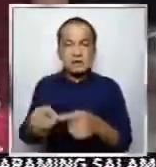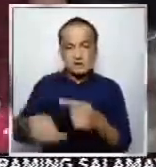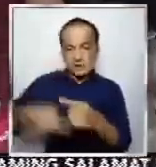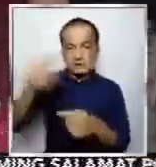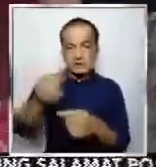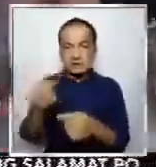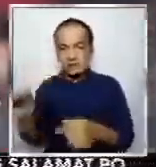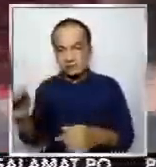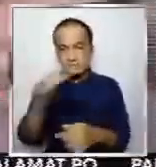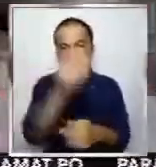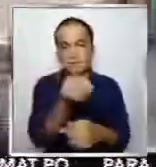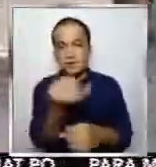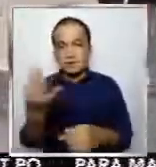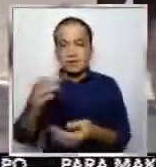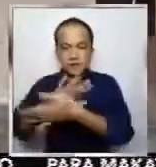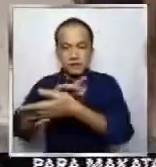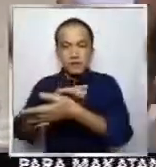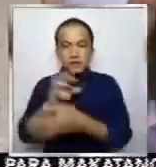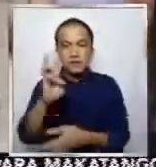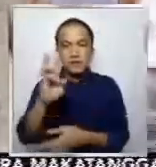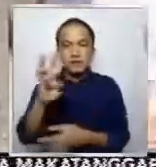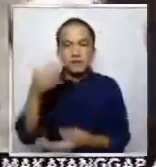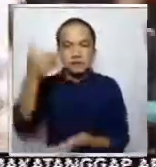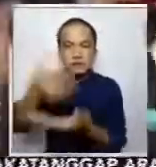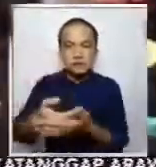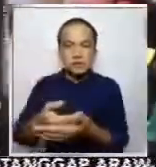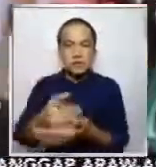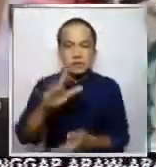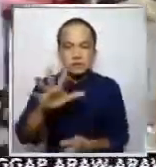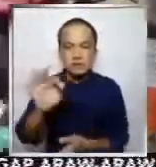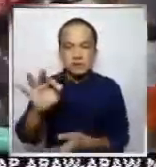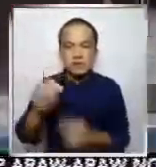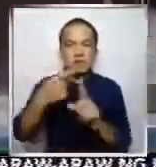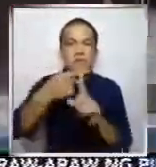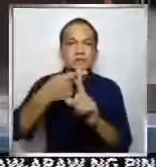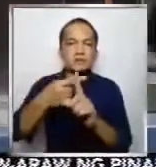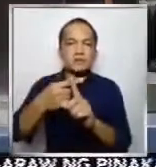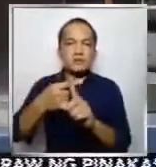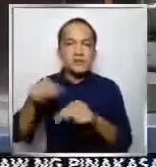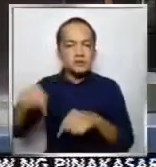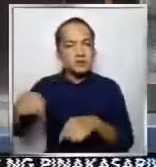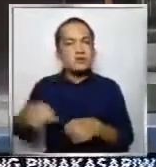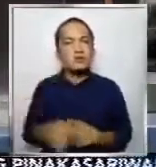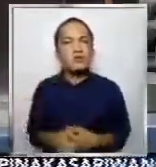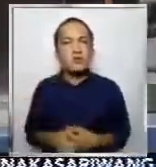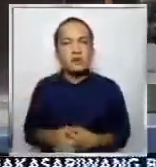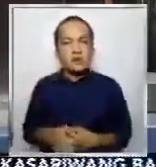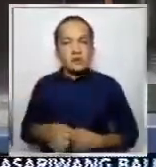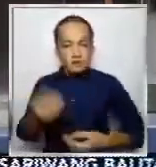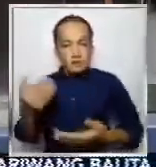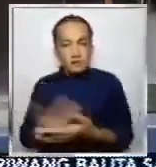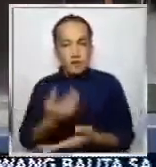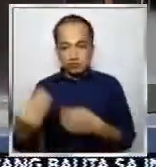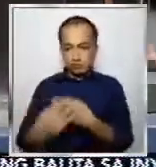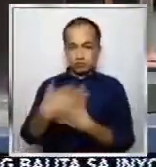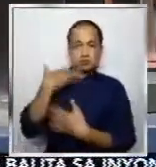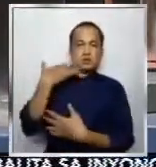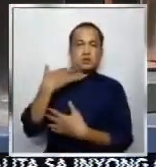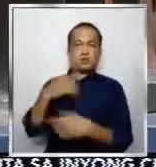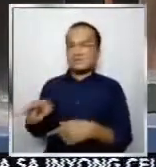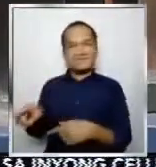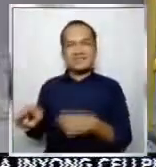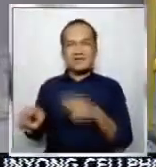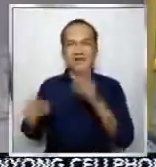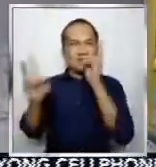ang nadagdag kagabi lang sa 59 positive cases dito. Ang mga bagong tinamaan, pawang hindi raw nakitaan ng sintomas